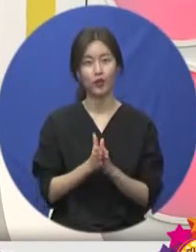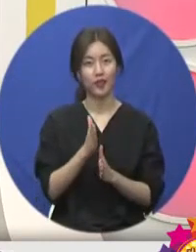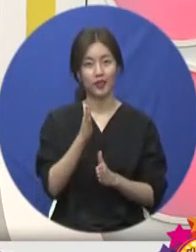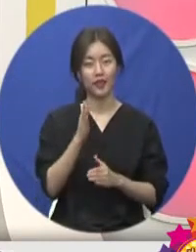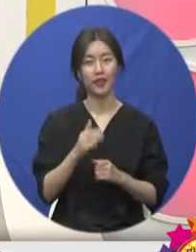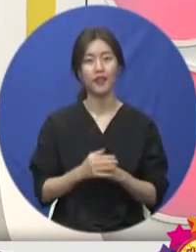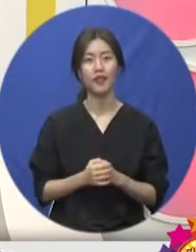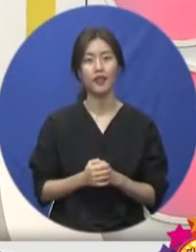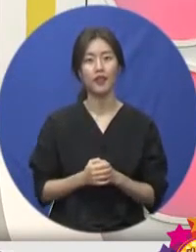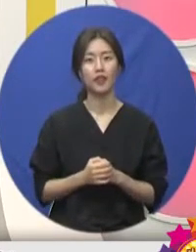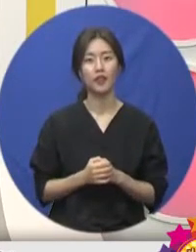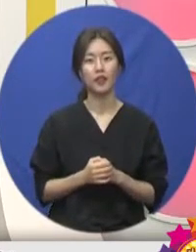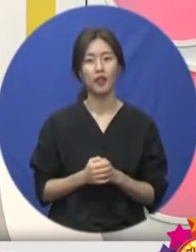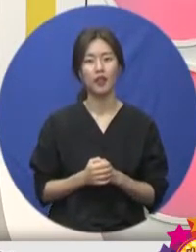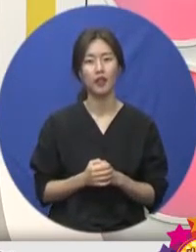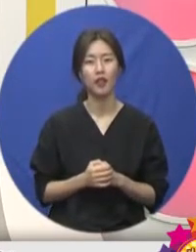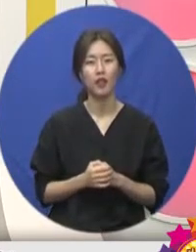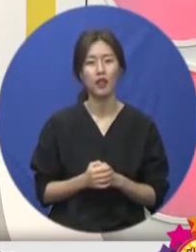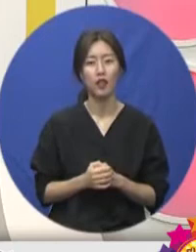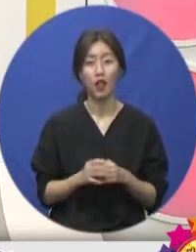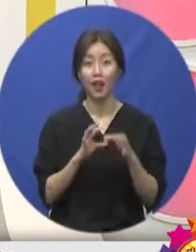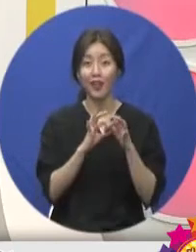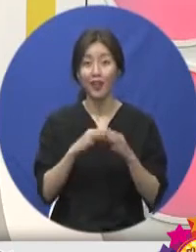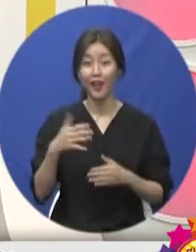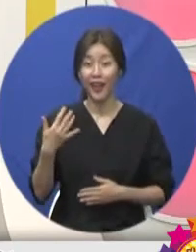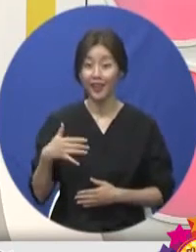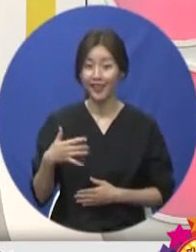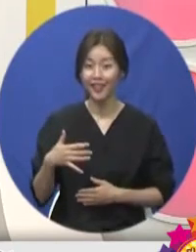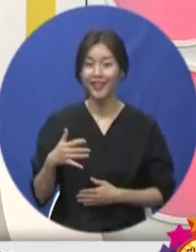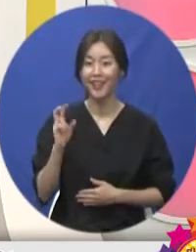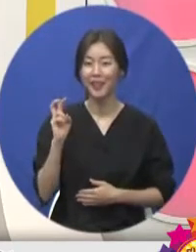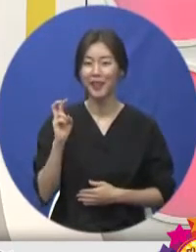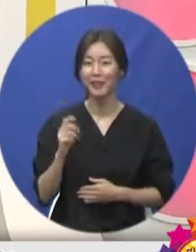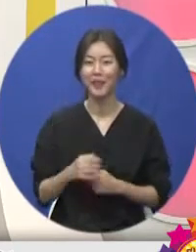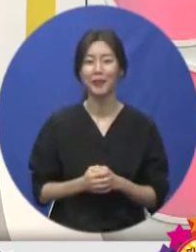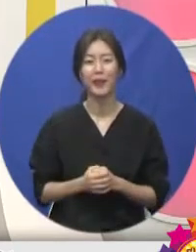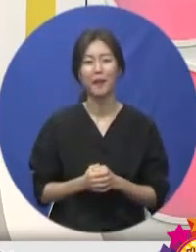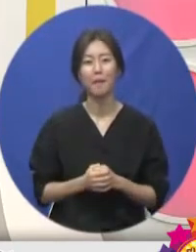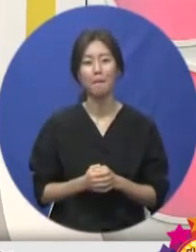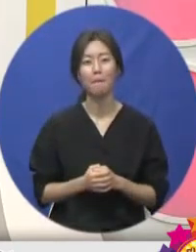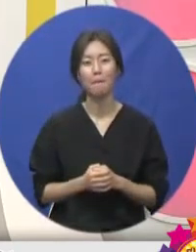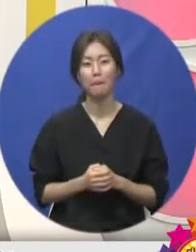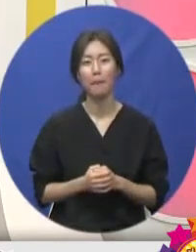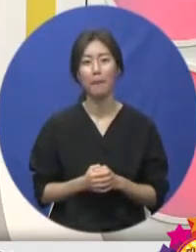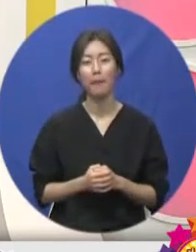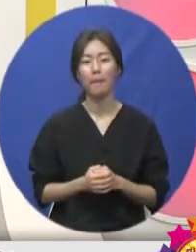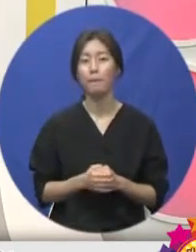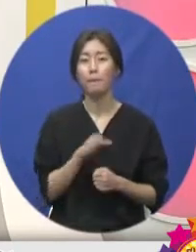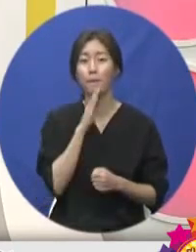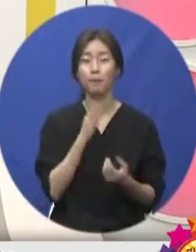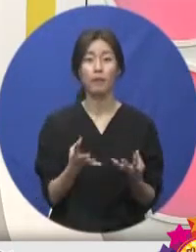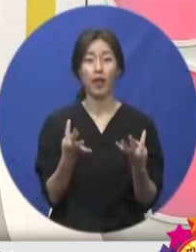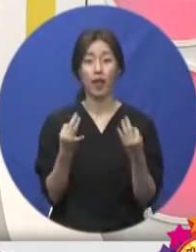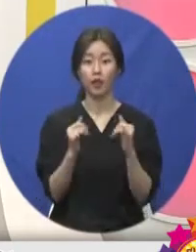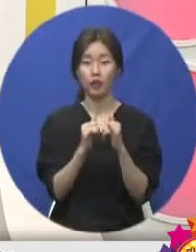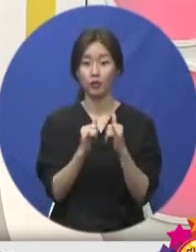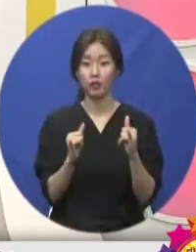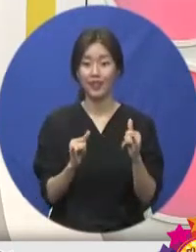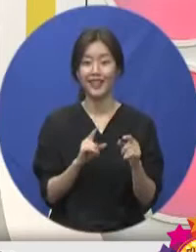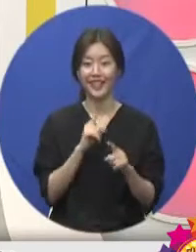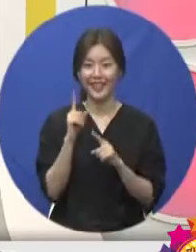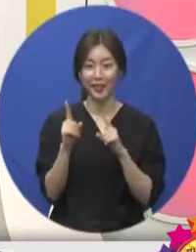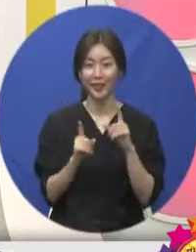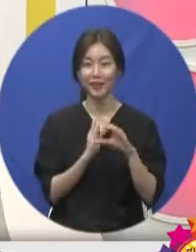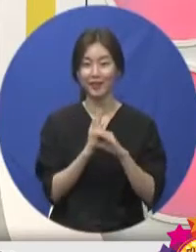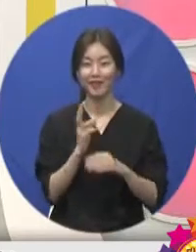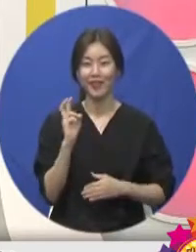네, 청주시인데 네. 아직 그 연결이 안 되셨는가 본데. 예. 자, 그래요. 자. 또 많은 분들이 또 신청을 해 주시고